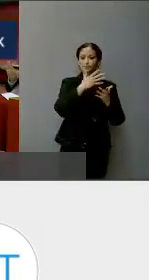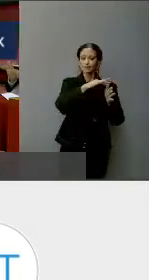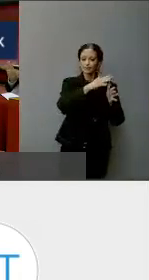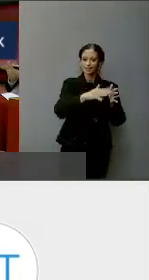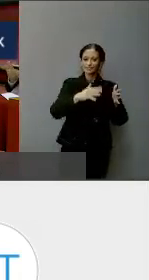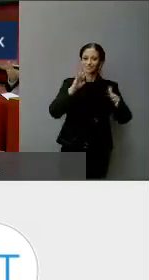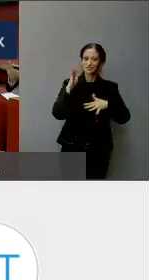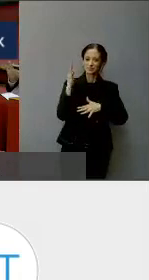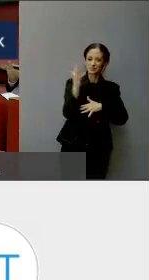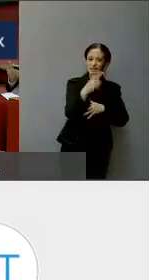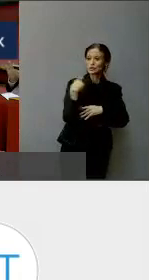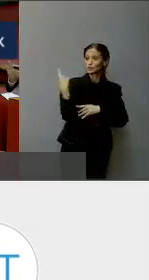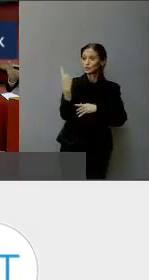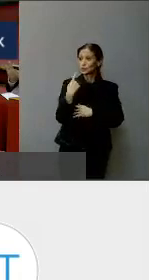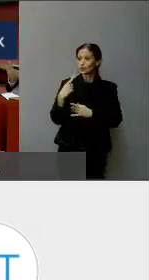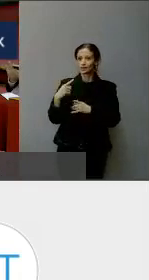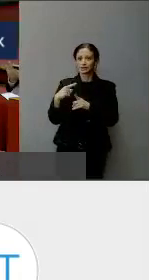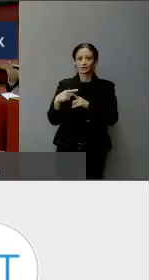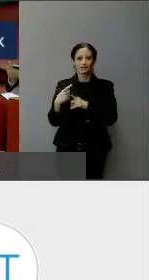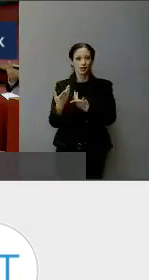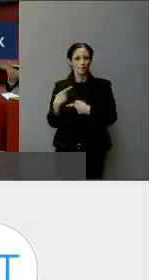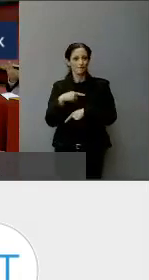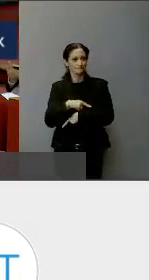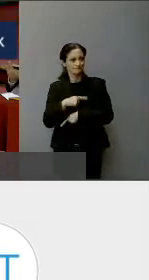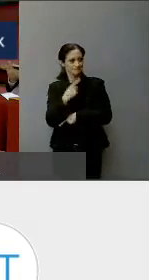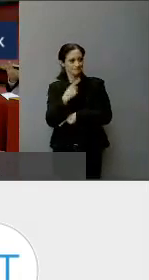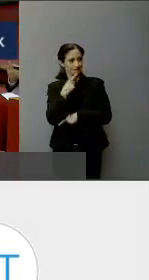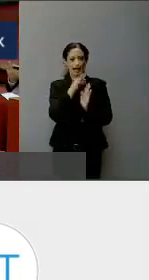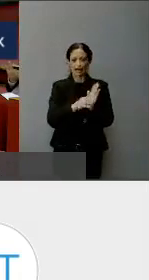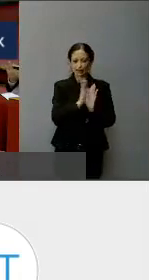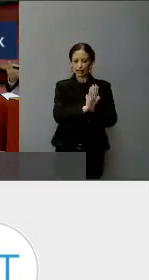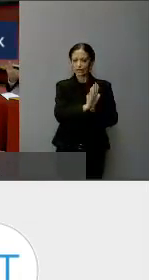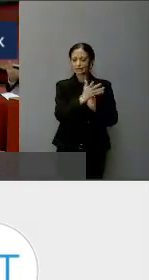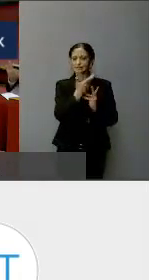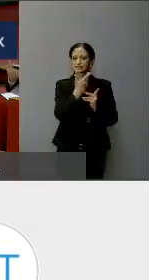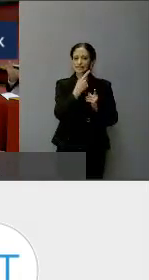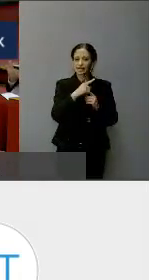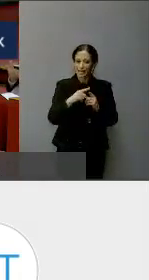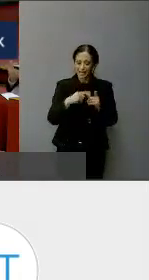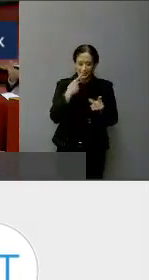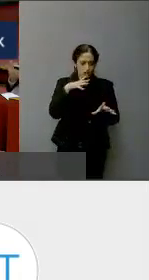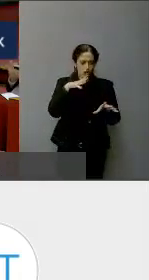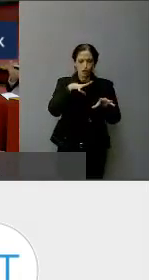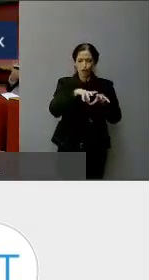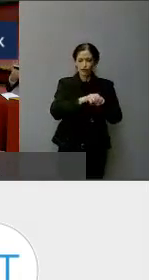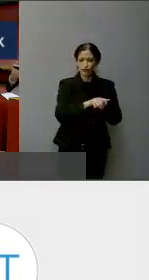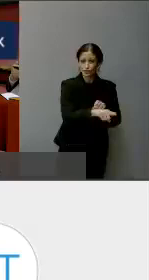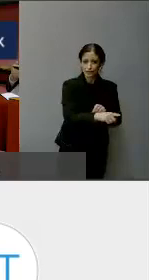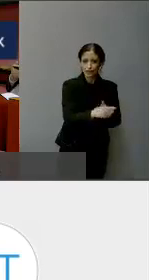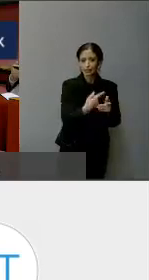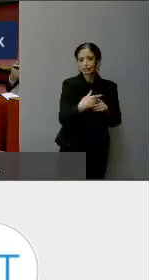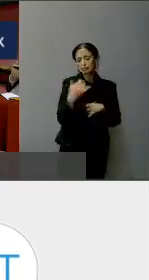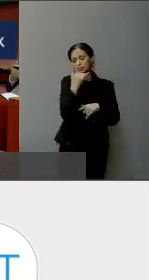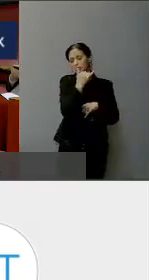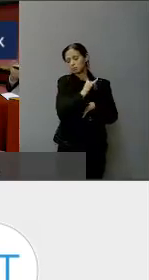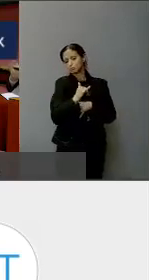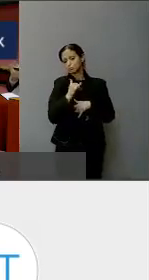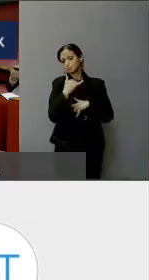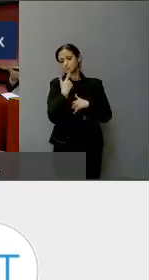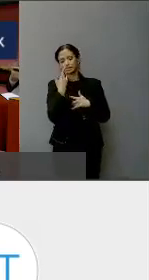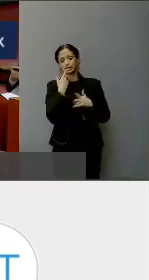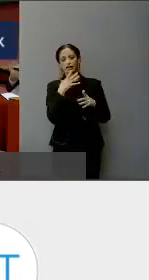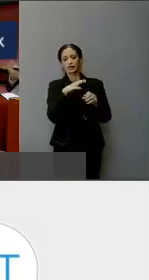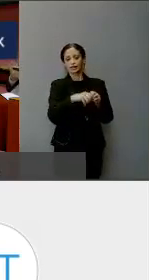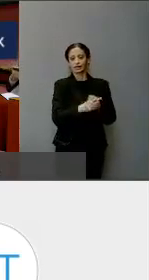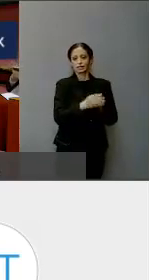ci invidiano le caratteristiche quando si va a toccare quello come se nulla fosse vuol dire che qui c'è